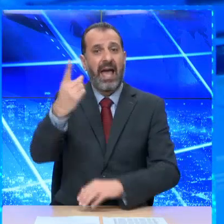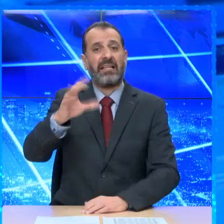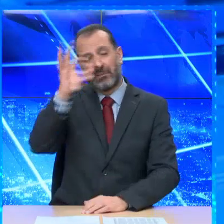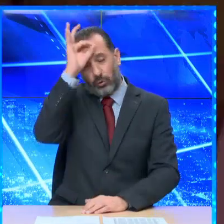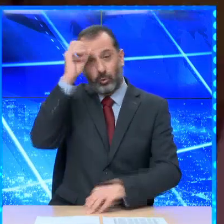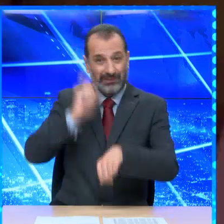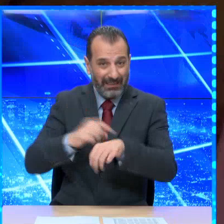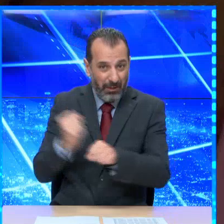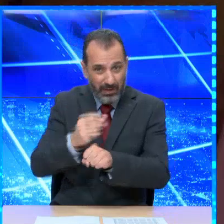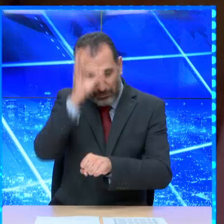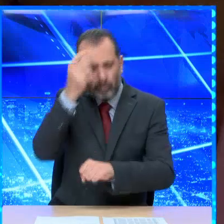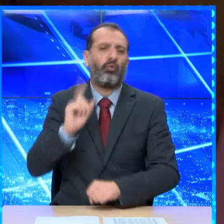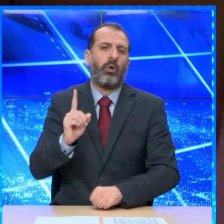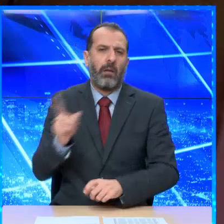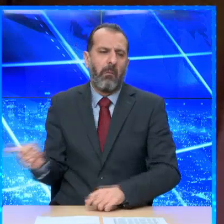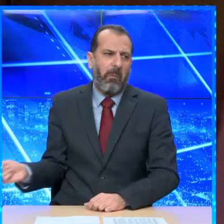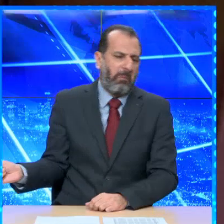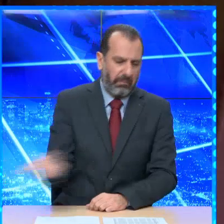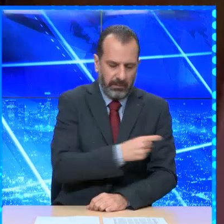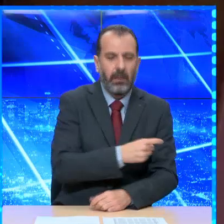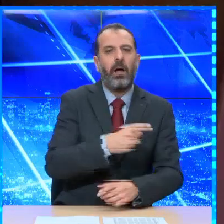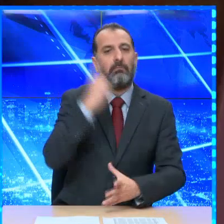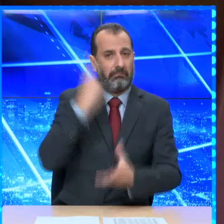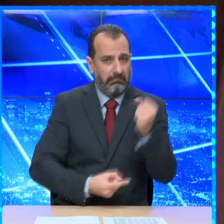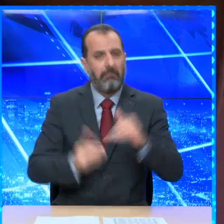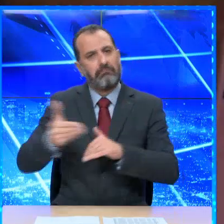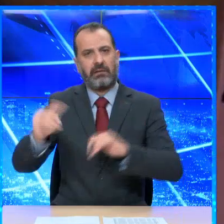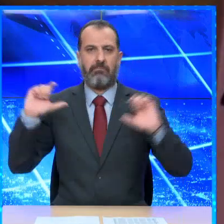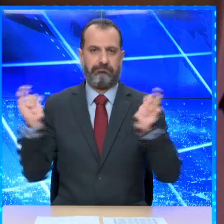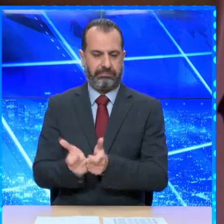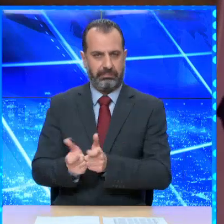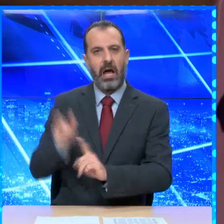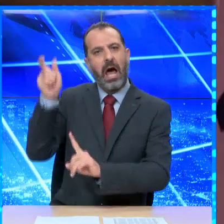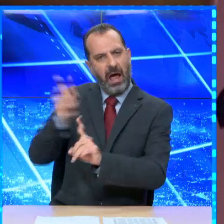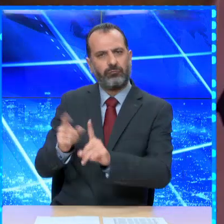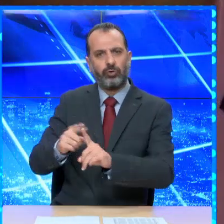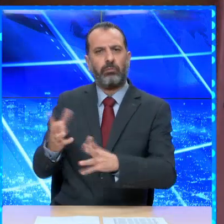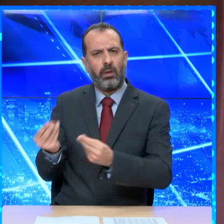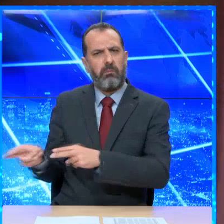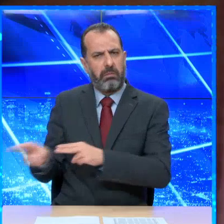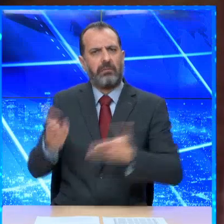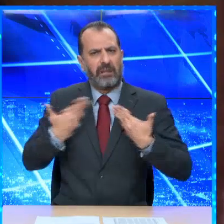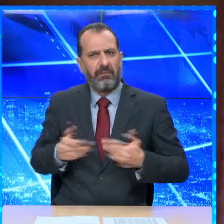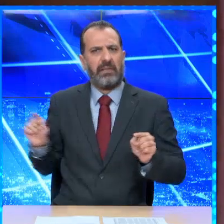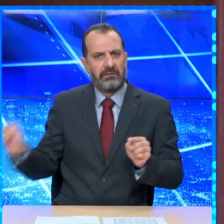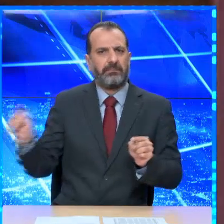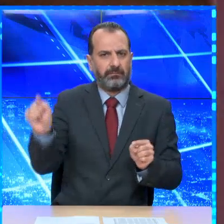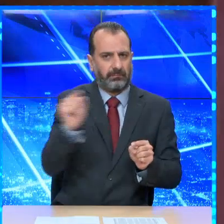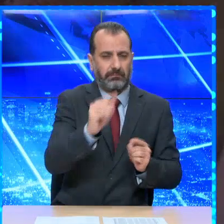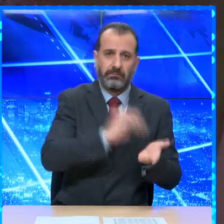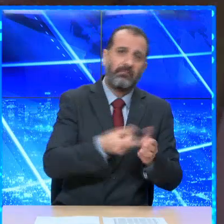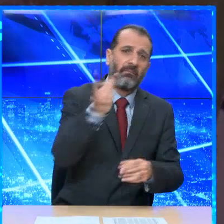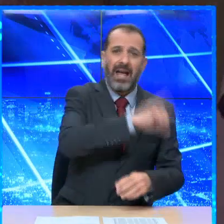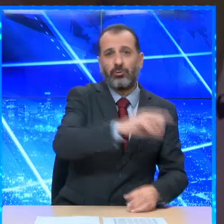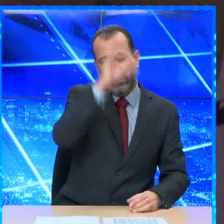υπηρεσίας. Στη συνέχεια διέφυγε, αλλά συνελήφθη λίγο αργότερα. Ο ύποπτος τραυμάτισε αρκετούς ακόμη ανθρώπους, ανάμεσά τους και έναν αστυνομικό,